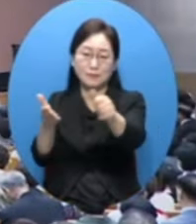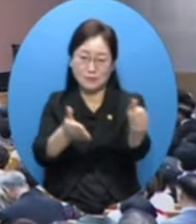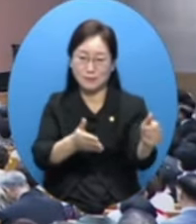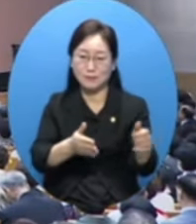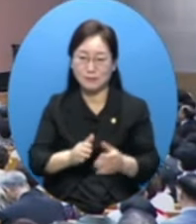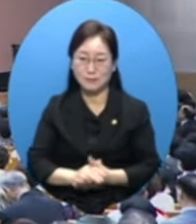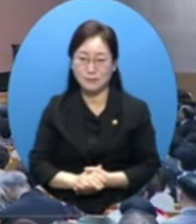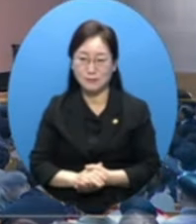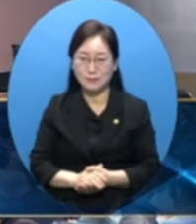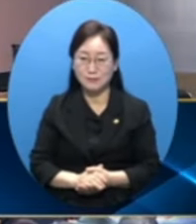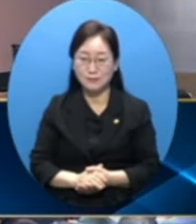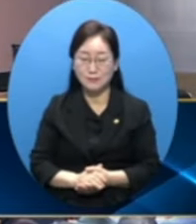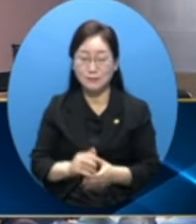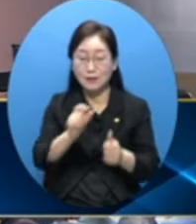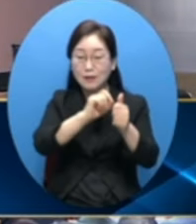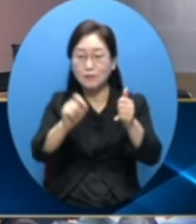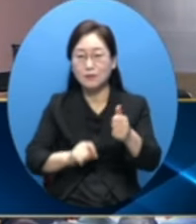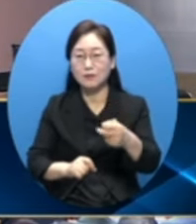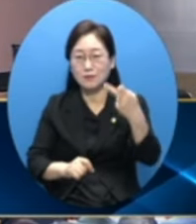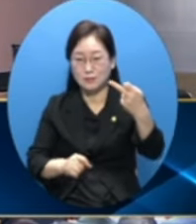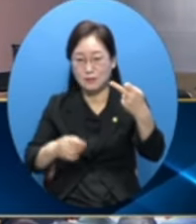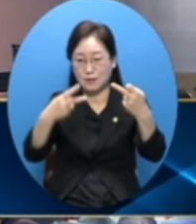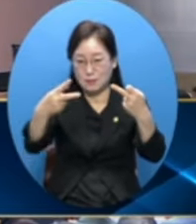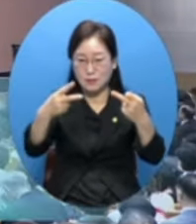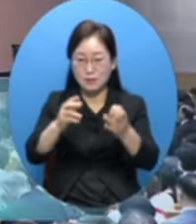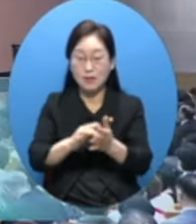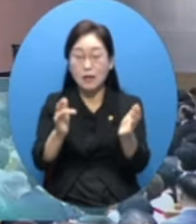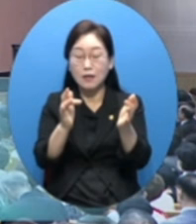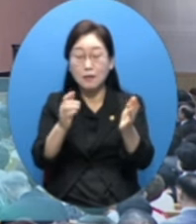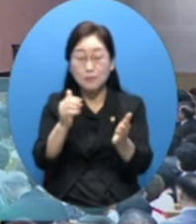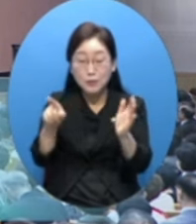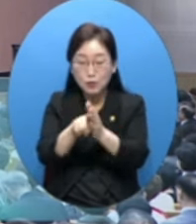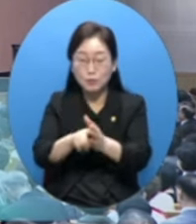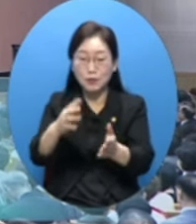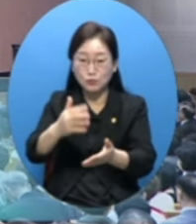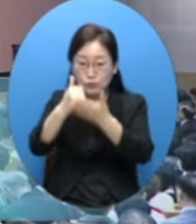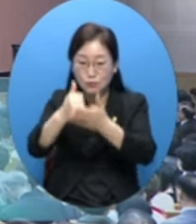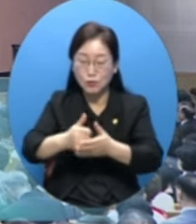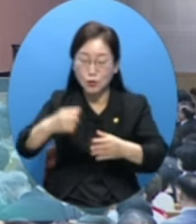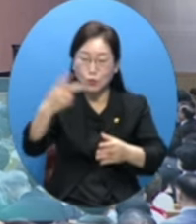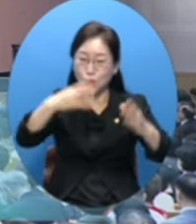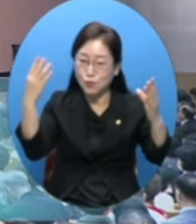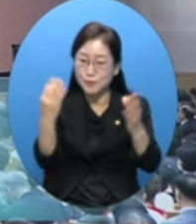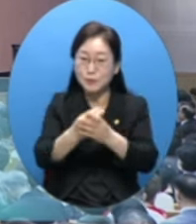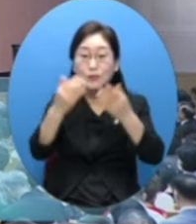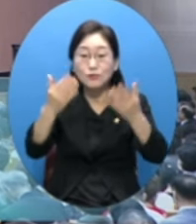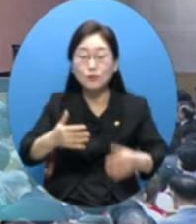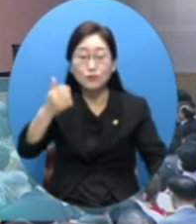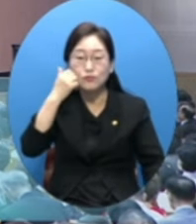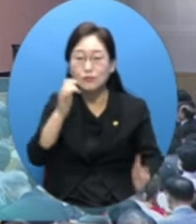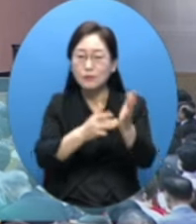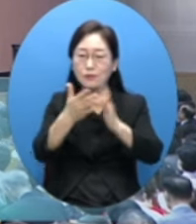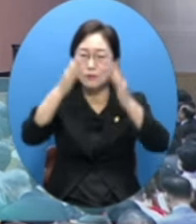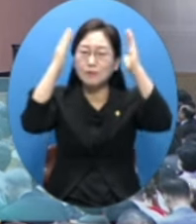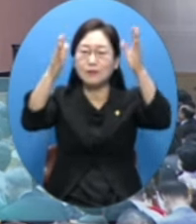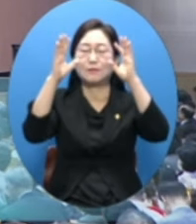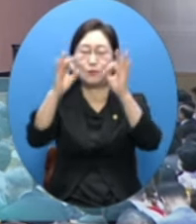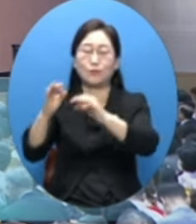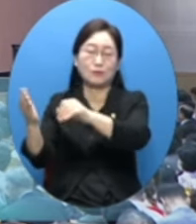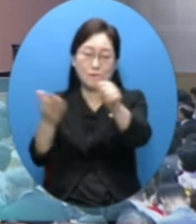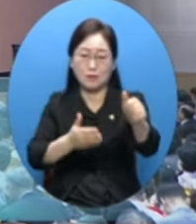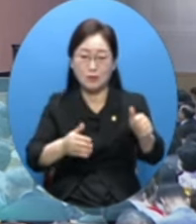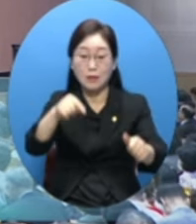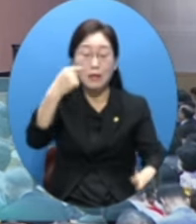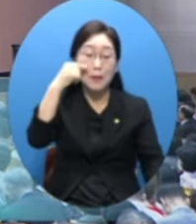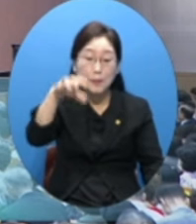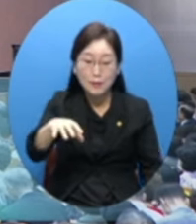것입니다. 히브리서 12장 2절은 말씀합니다. 믿음의 주요 또 온전하게 하시는 예수를 바라보자. 그는 그 앞에